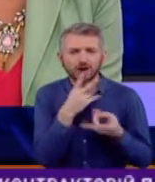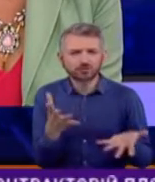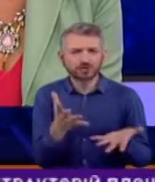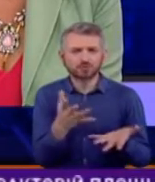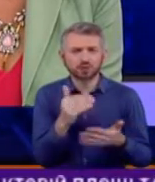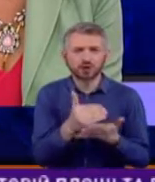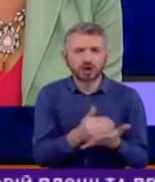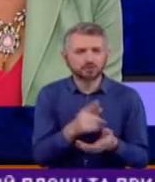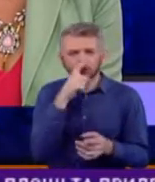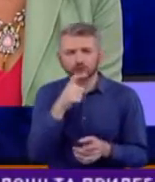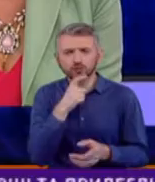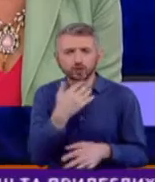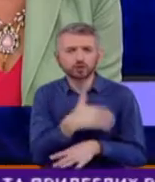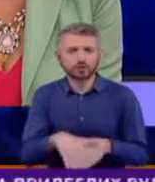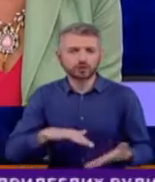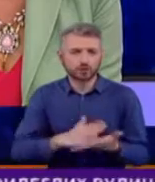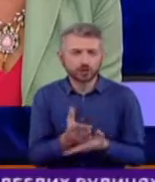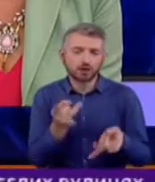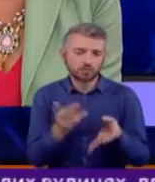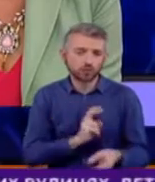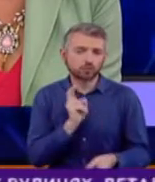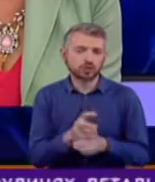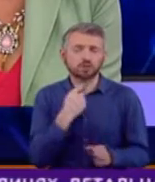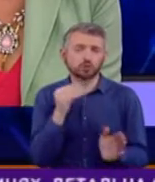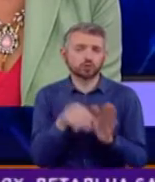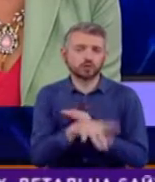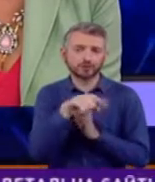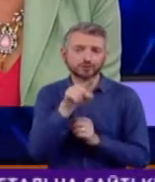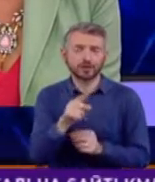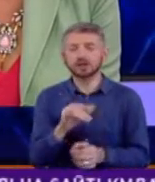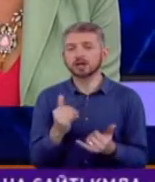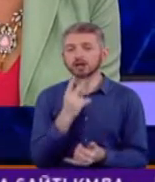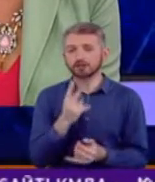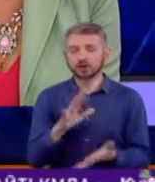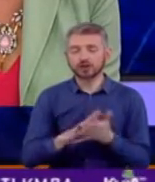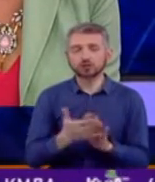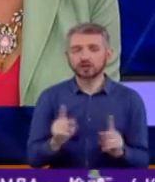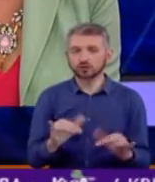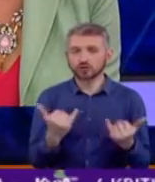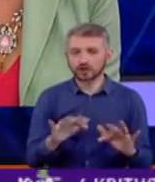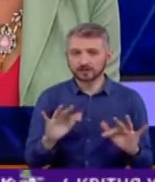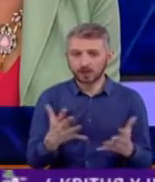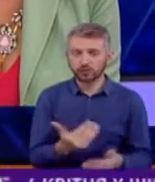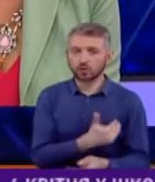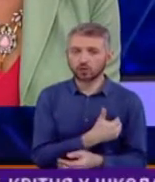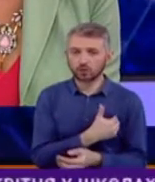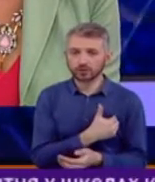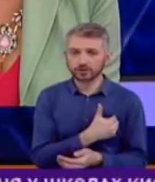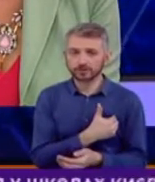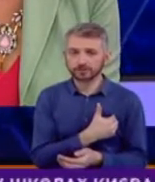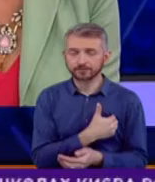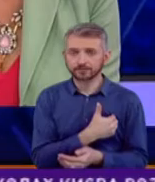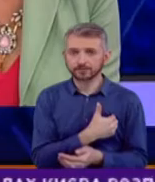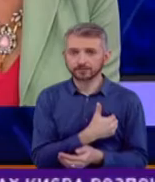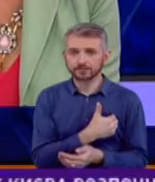політики, вони просто прийшли, проголосували. І зараз, дивлячись на цю ситуацію, яка зараз склалася, хочеться, короля